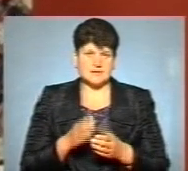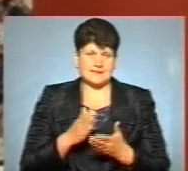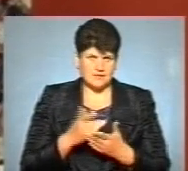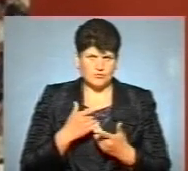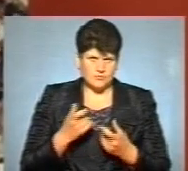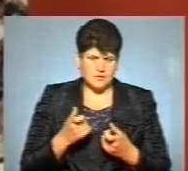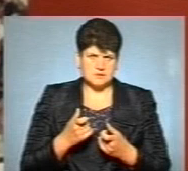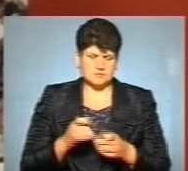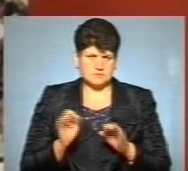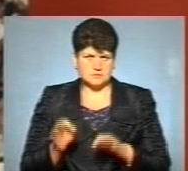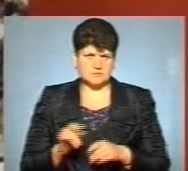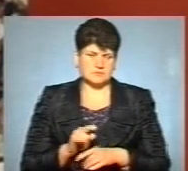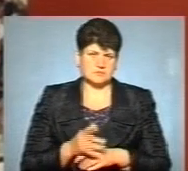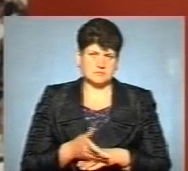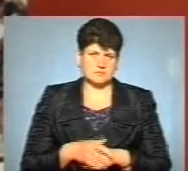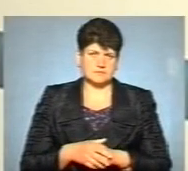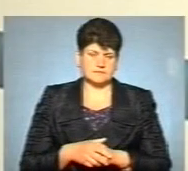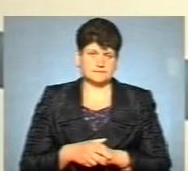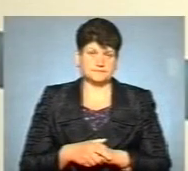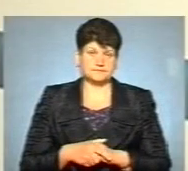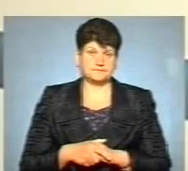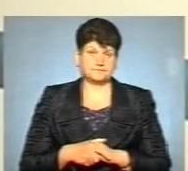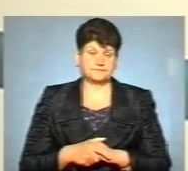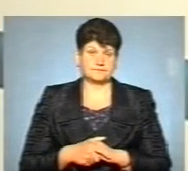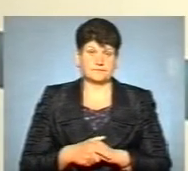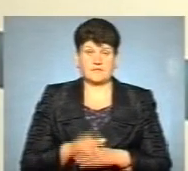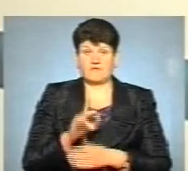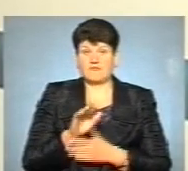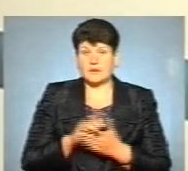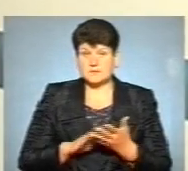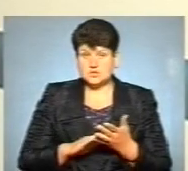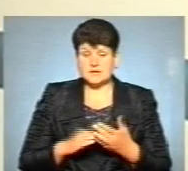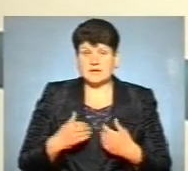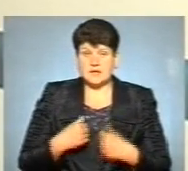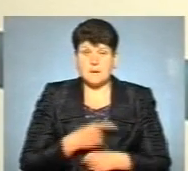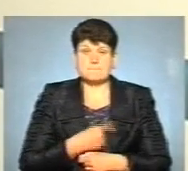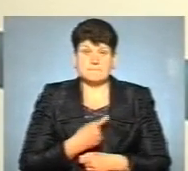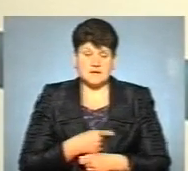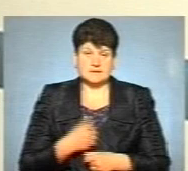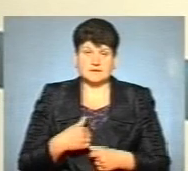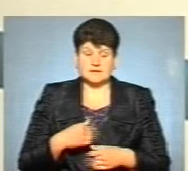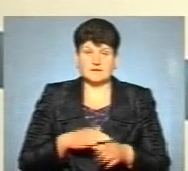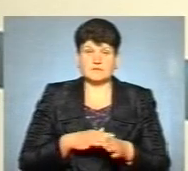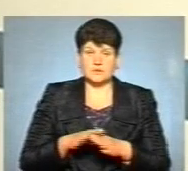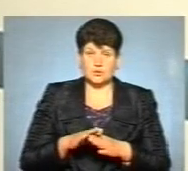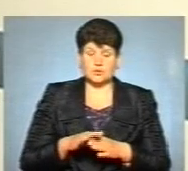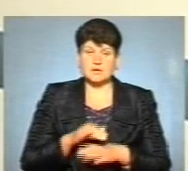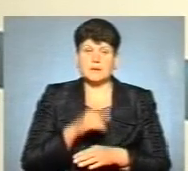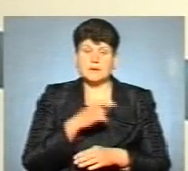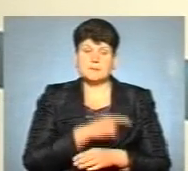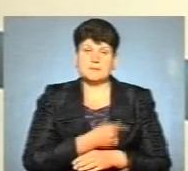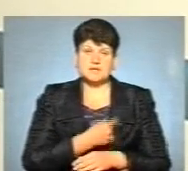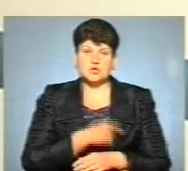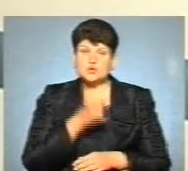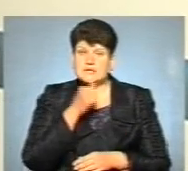або спростовувала це? Ну, вибачте, але я медик, я дотримуюся медичної таємниці, лікарської таємниці.